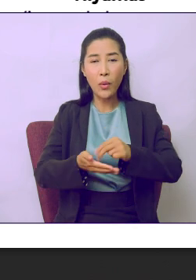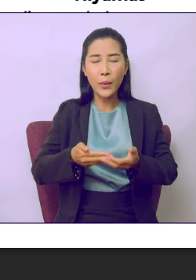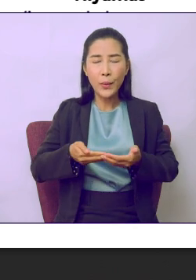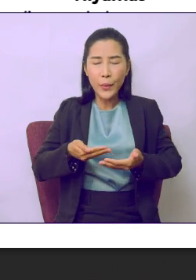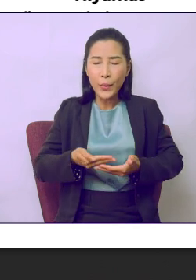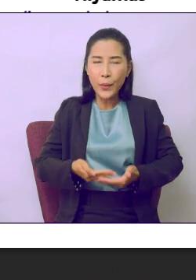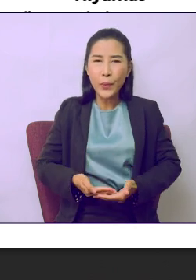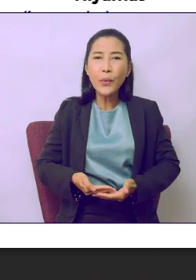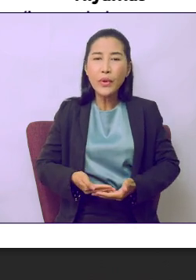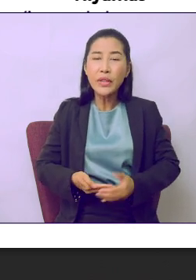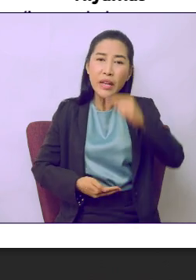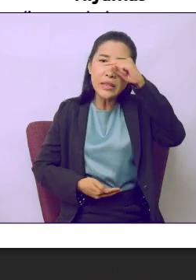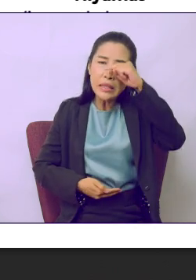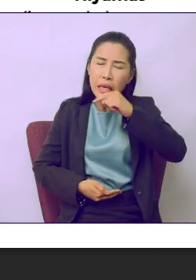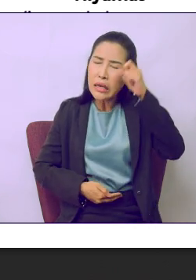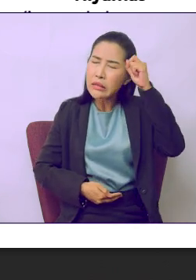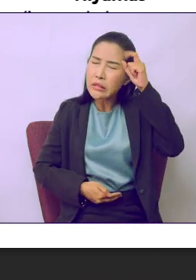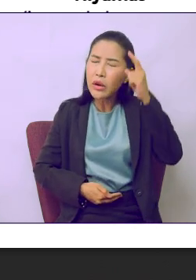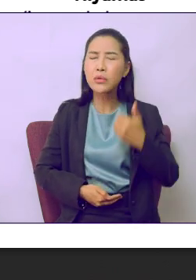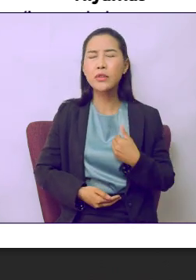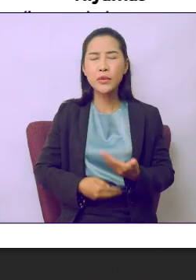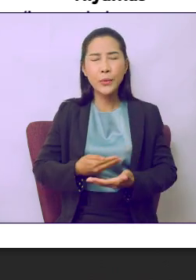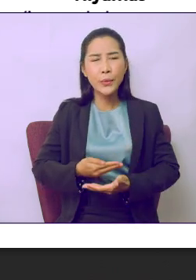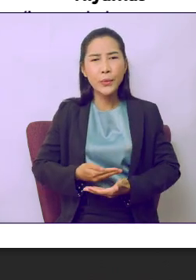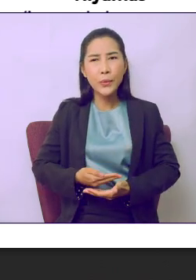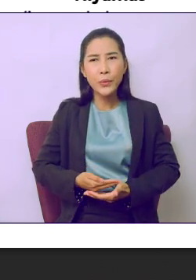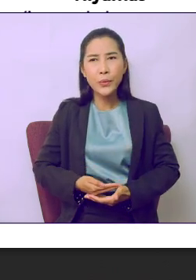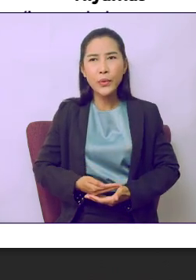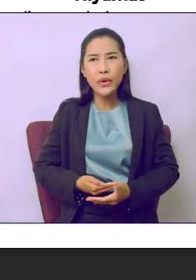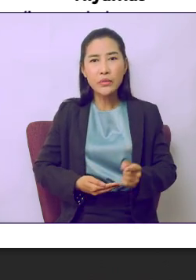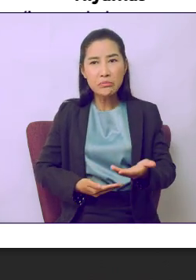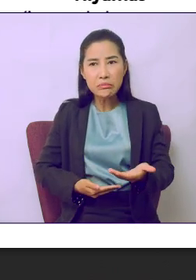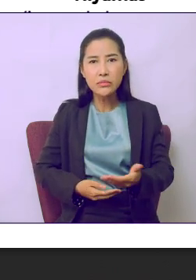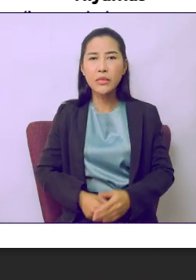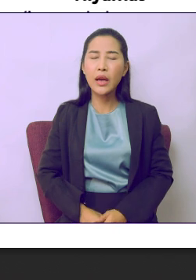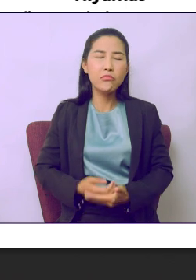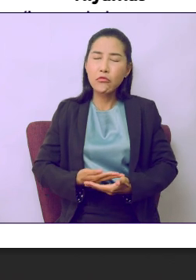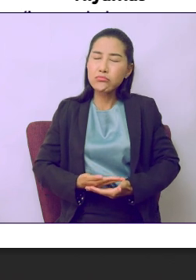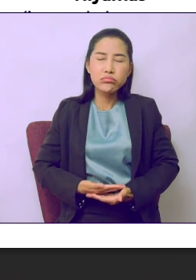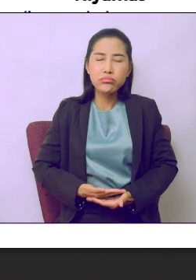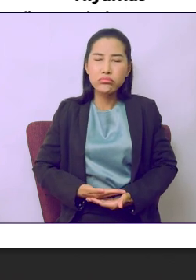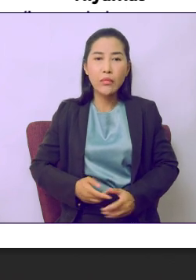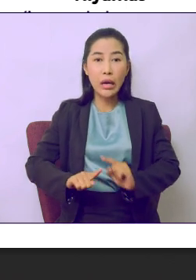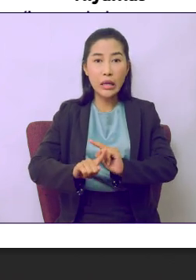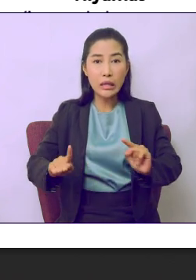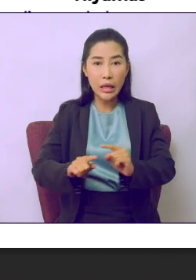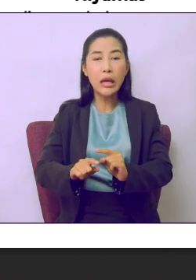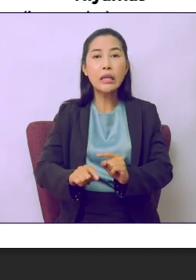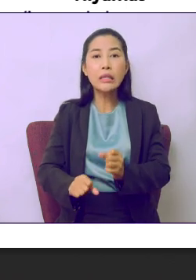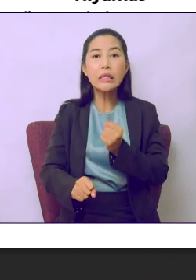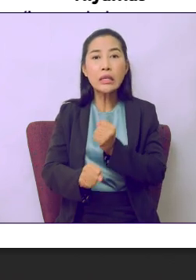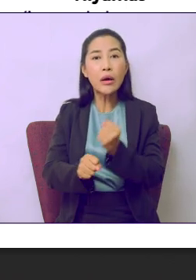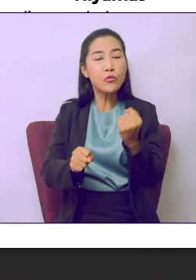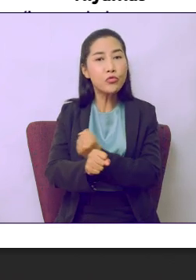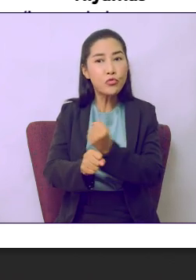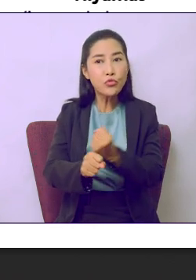เนี่ยเราจะเข้าใจทางทางไทยของเราเนี่ยจะเข้าใจคำว่าสมาธิคือคือคือการอ่าทำสมาธิเลยเนาะนะครับแต่ที่เราทำกันอยู่อ่ะ